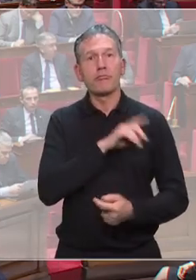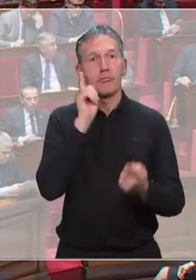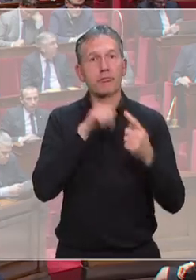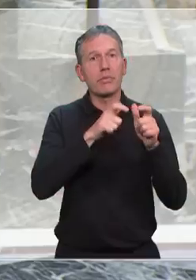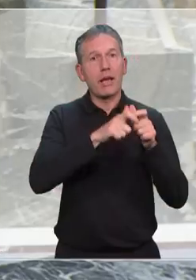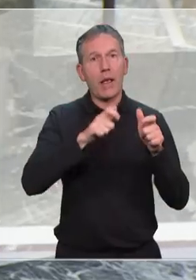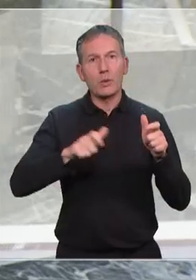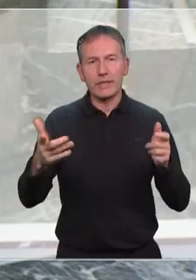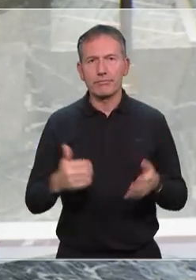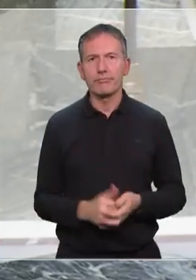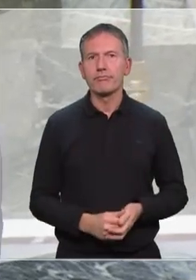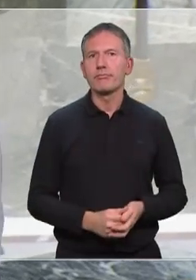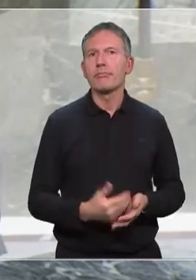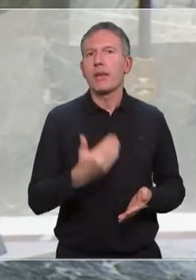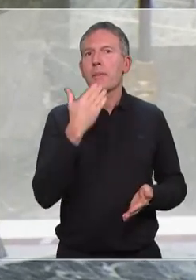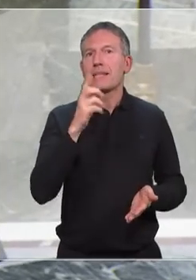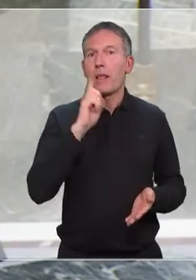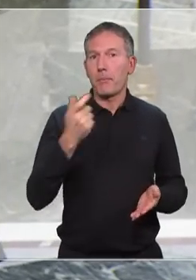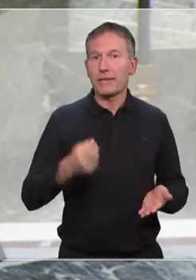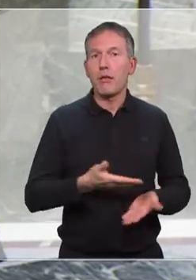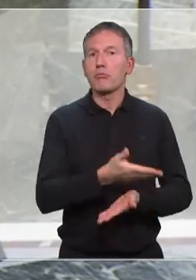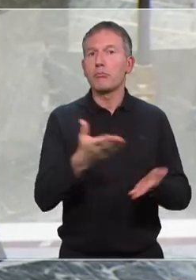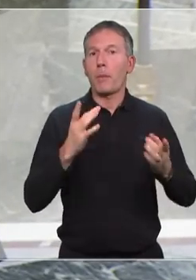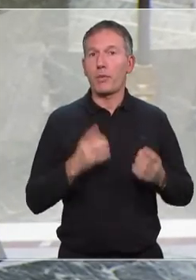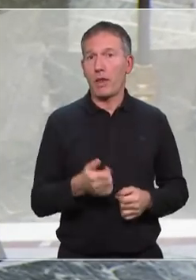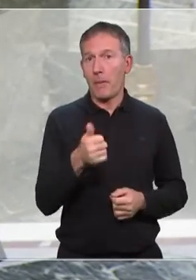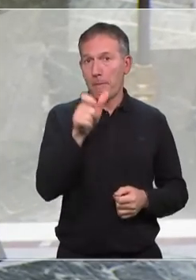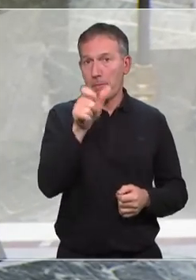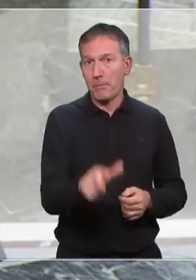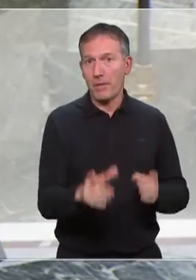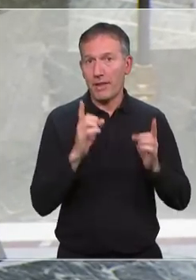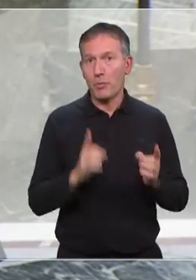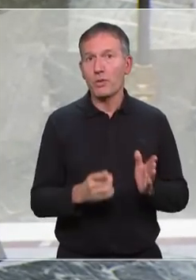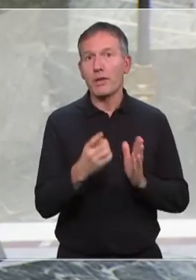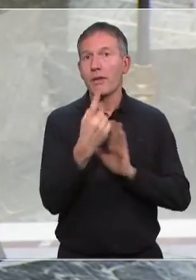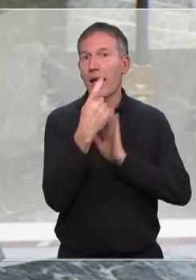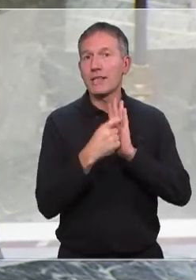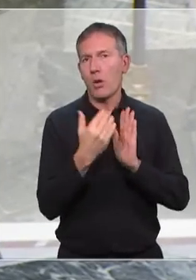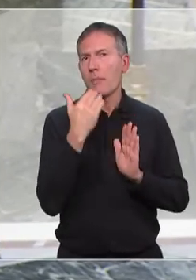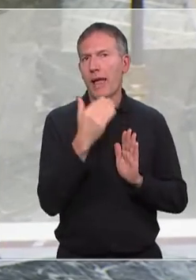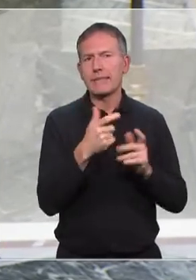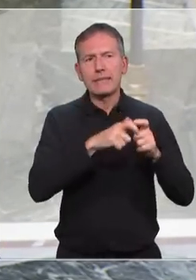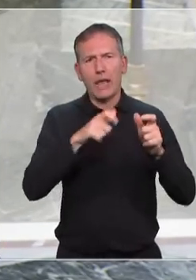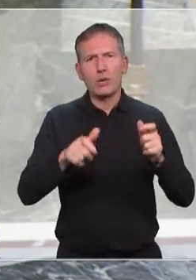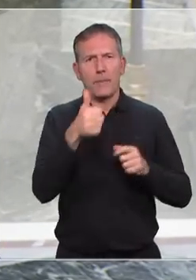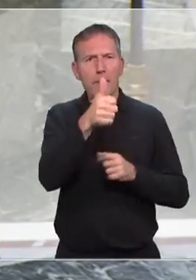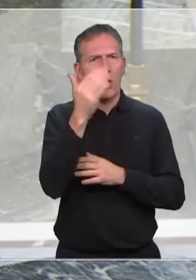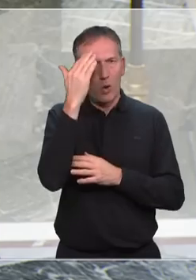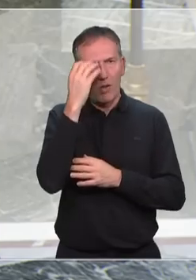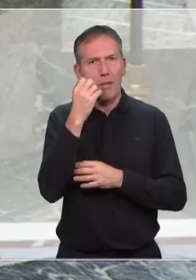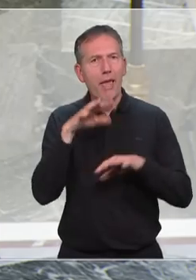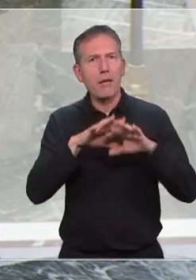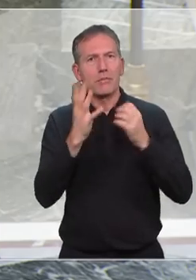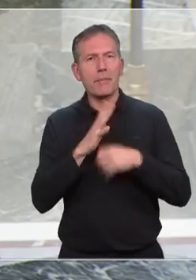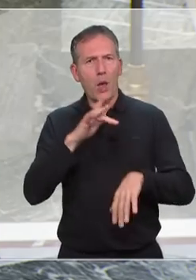Présidente, merci Mesdames, Messieurs les députés. Monsieur le député Vuibert, merci de m'interroger sur ce secteur industriel que vous connaissez bien, puisque vous y avez